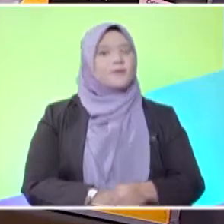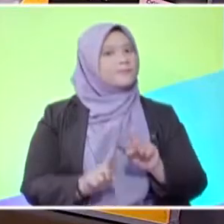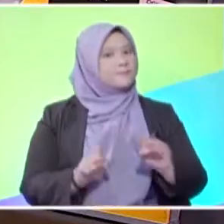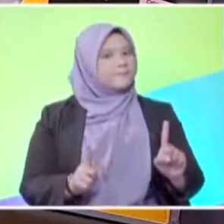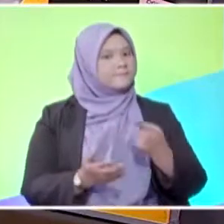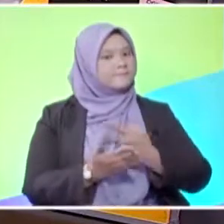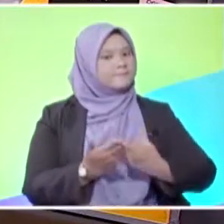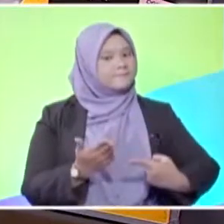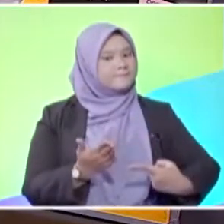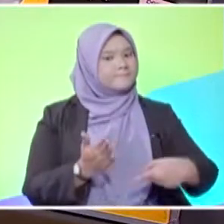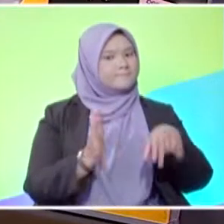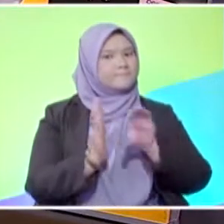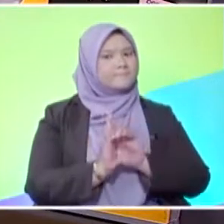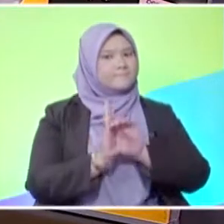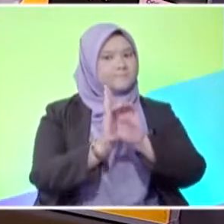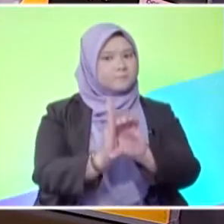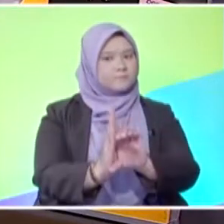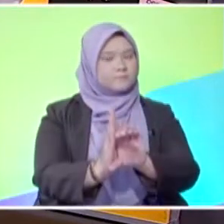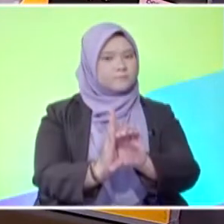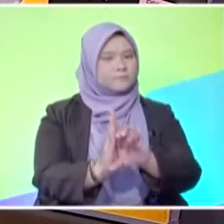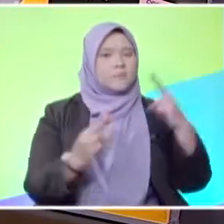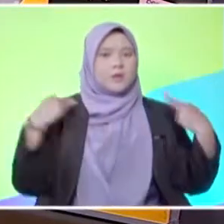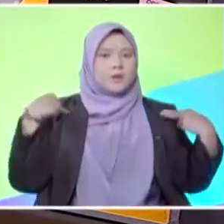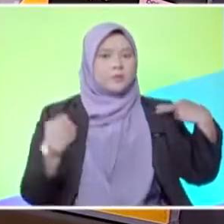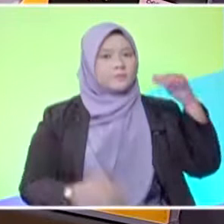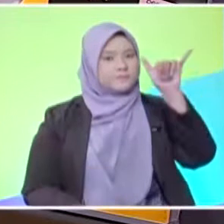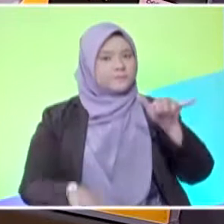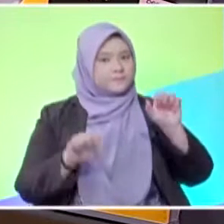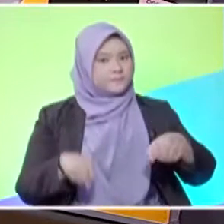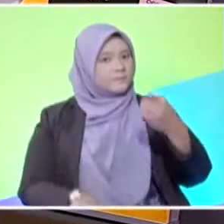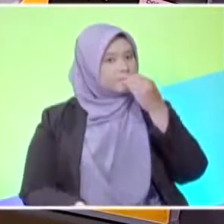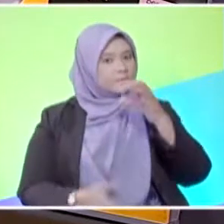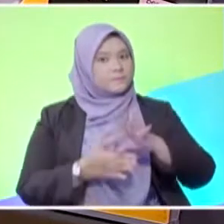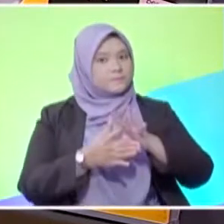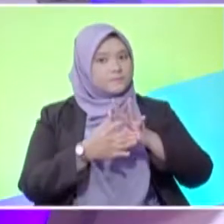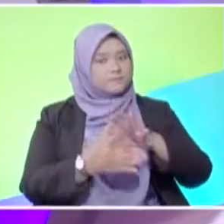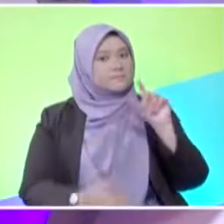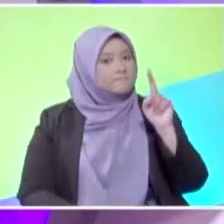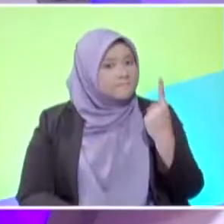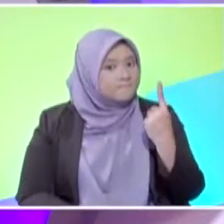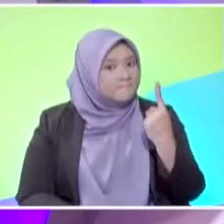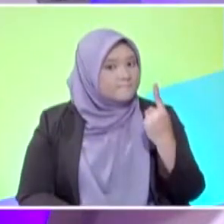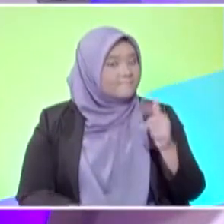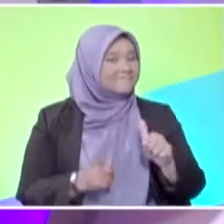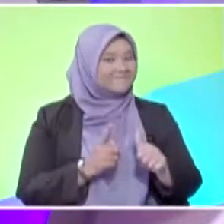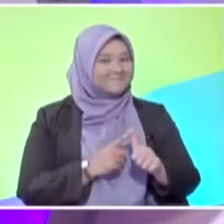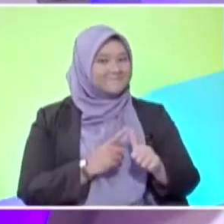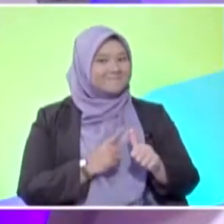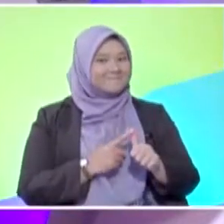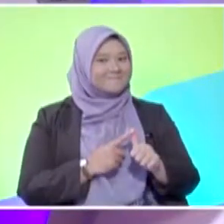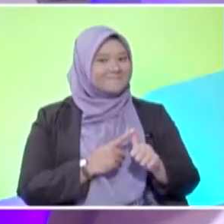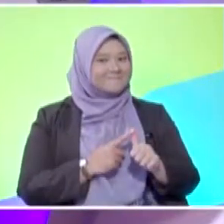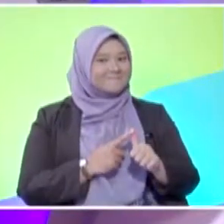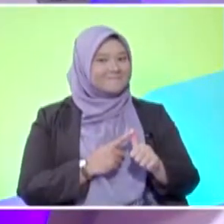selesai ditunggu-tunggu jemur eh enggak tahu juga Bagi contohnya pertama bye ia Plaza